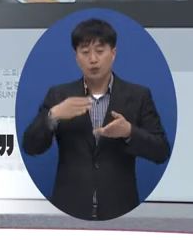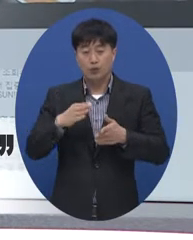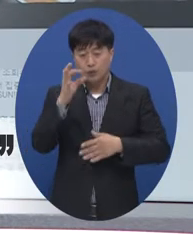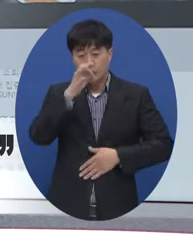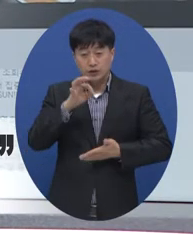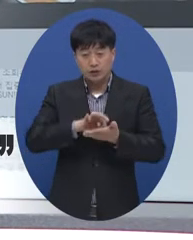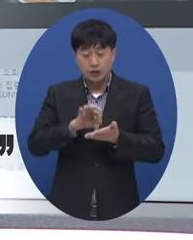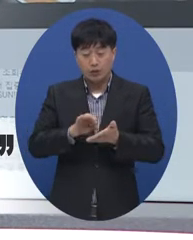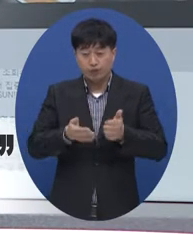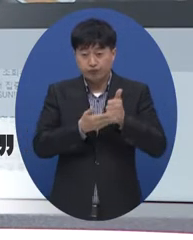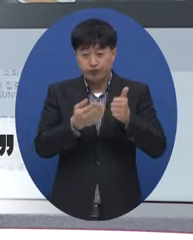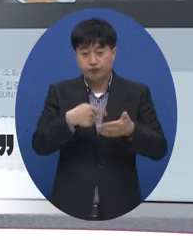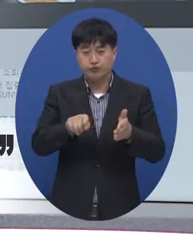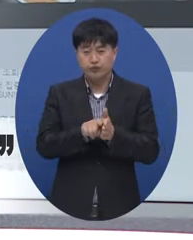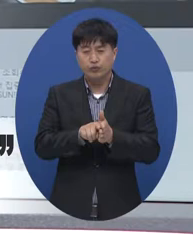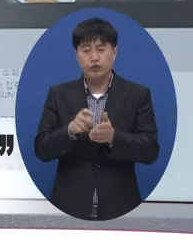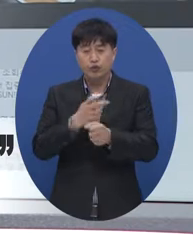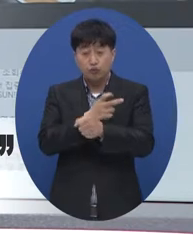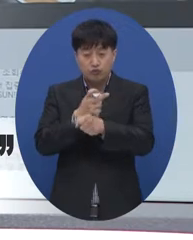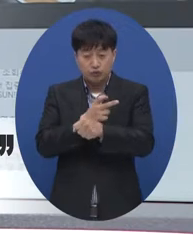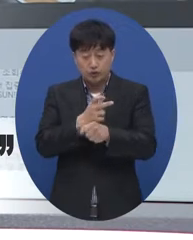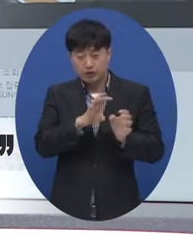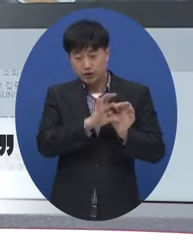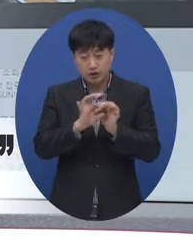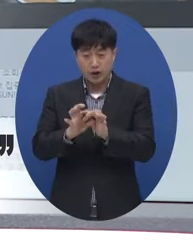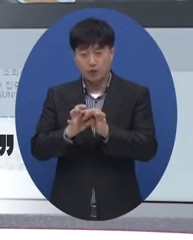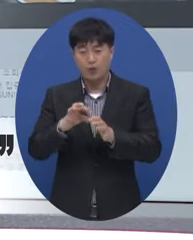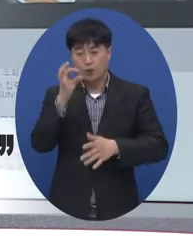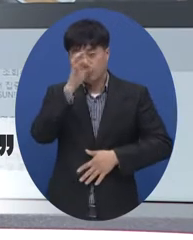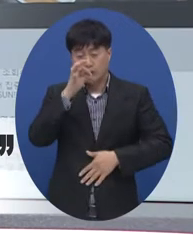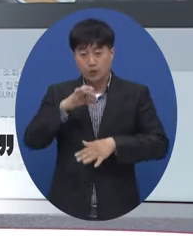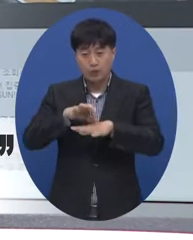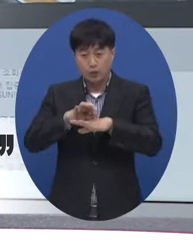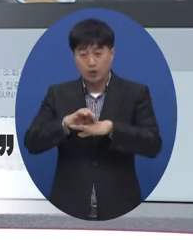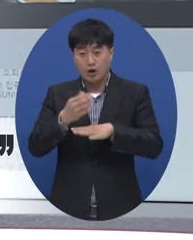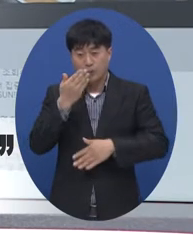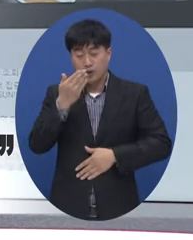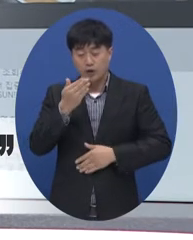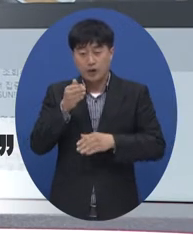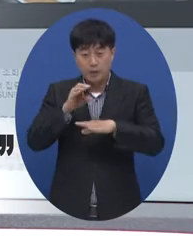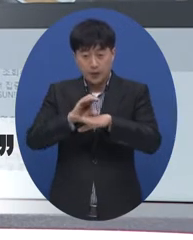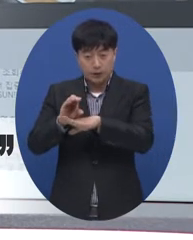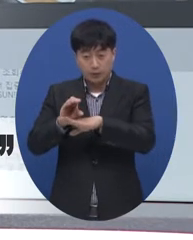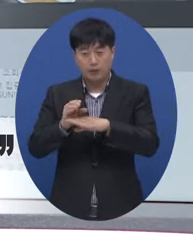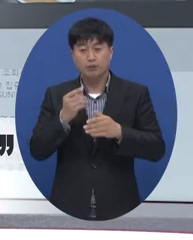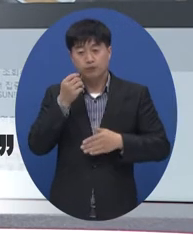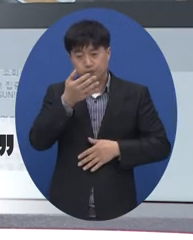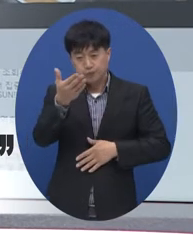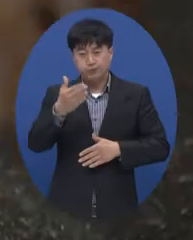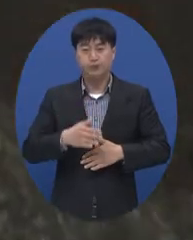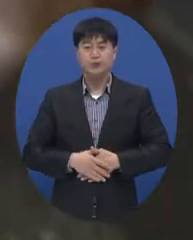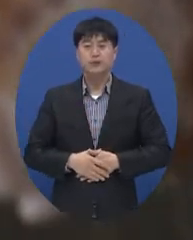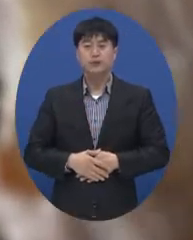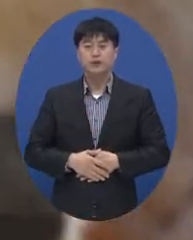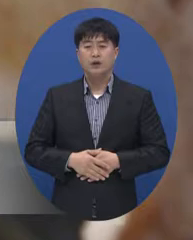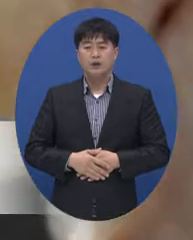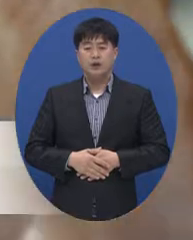위한 12시간 일내의 돼지고기 먹방을 선보였습니다. 그 현장 구영세 기자가 취재했습니다.